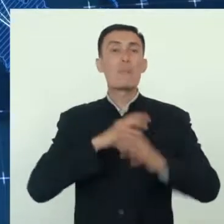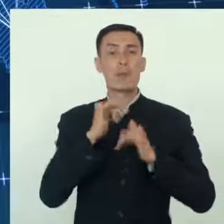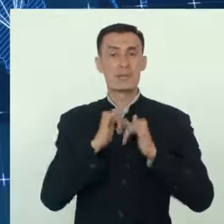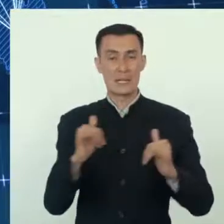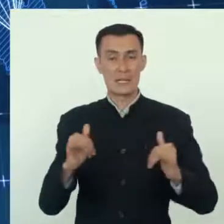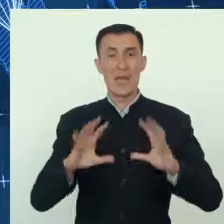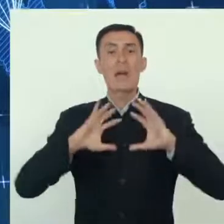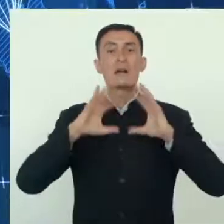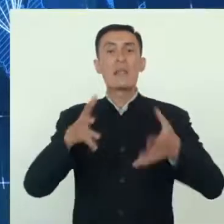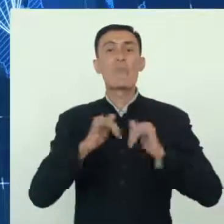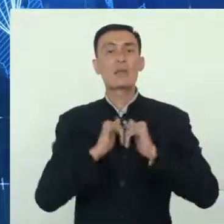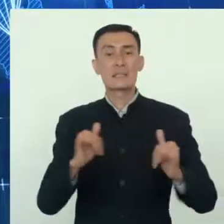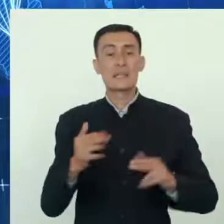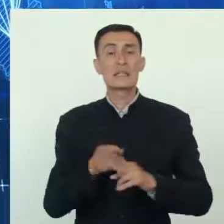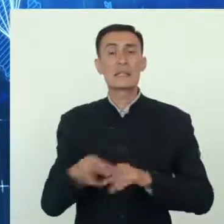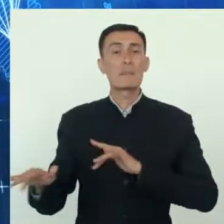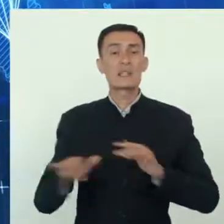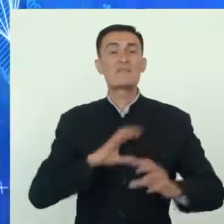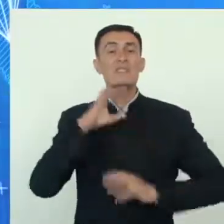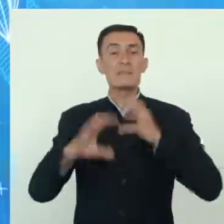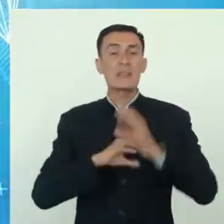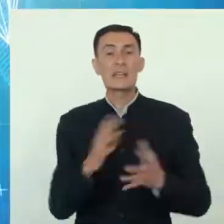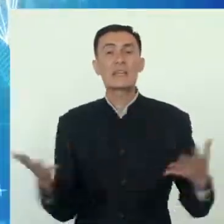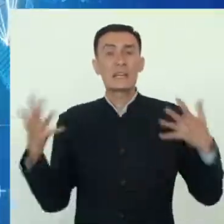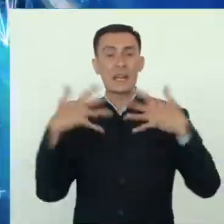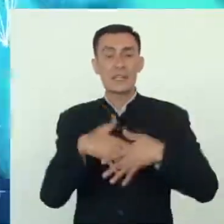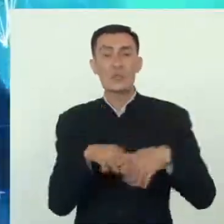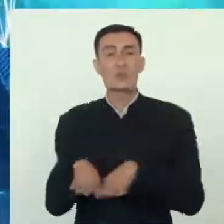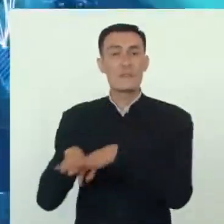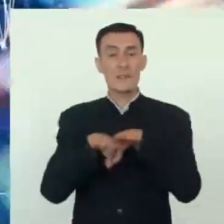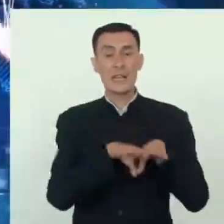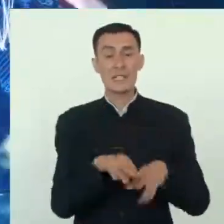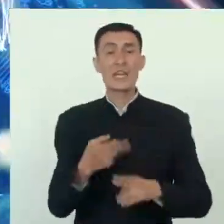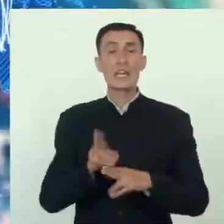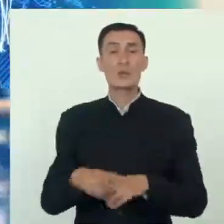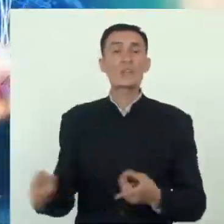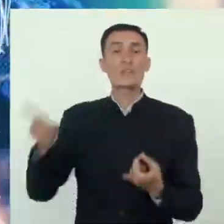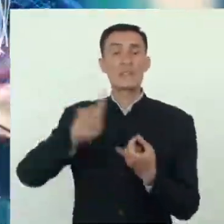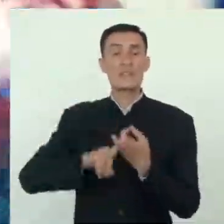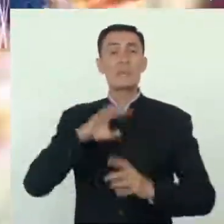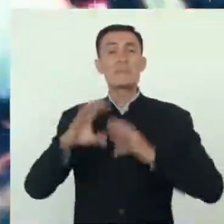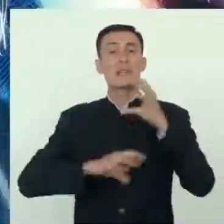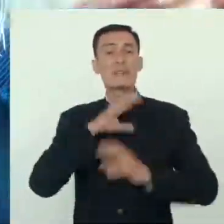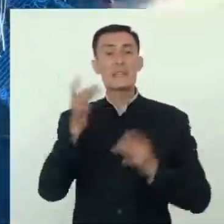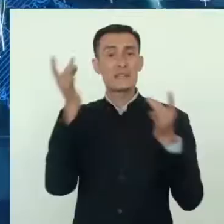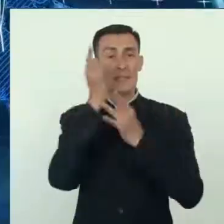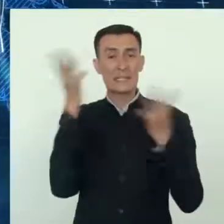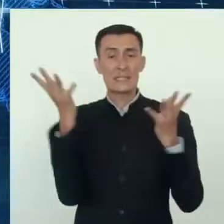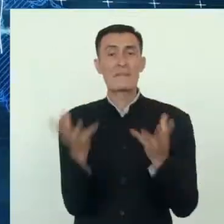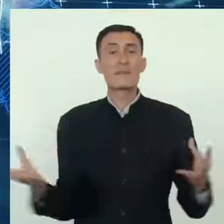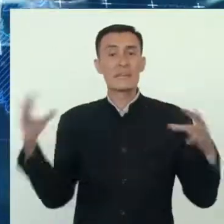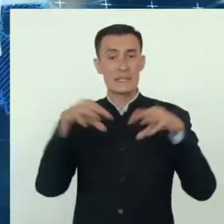глобализации. Глобализация – это процесс всемирной интеграции и унификации, который связует все мировые